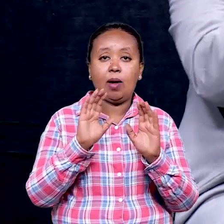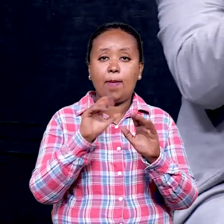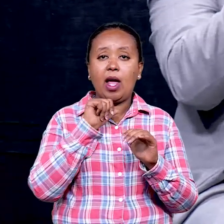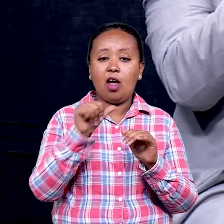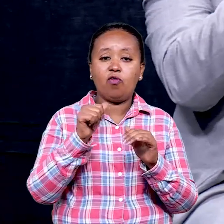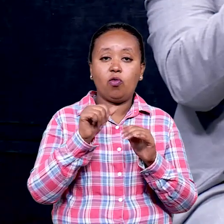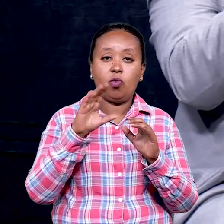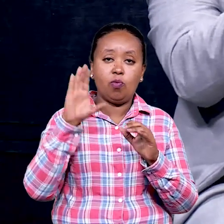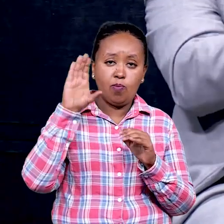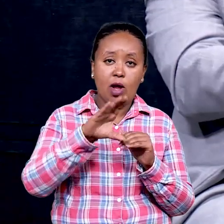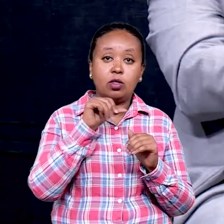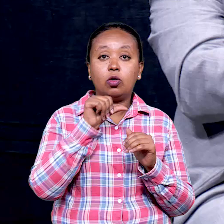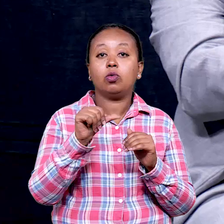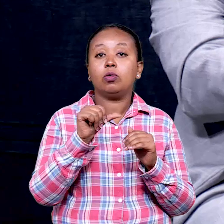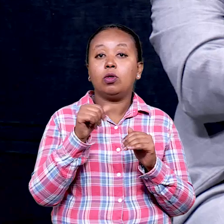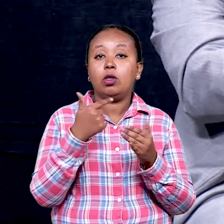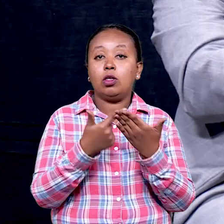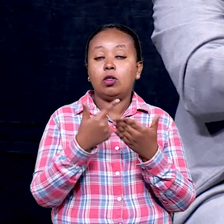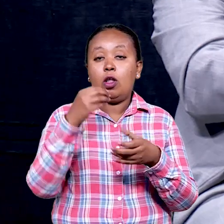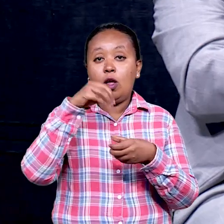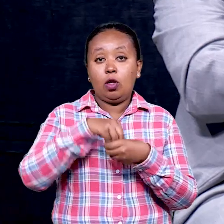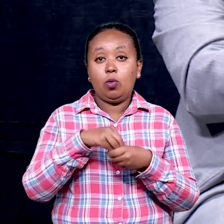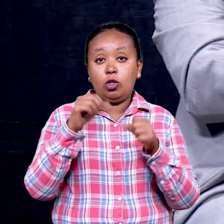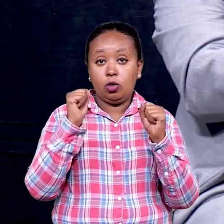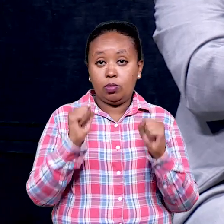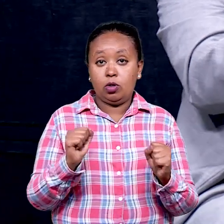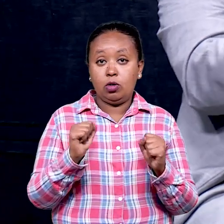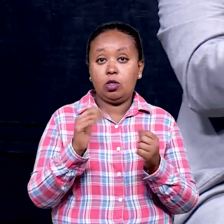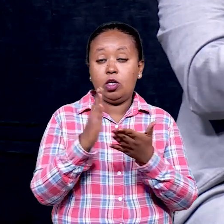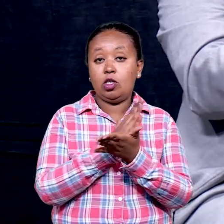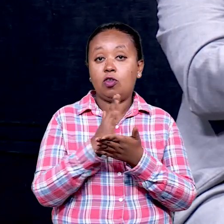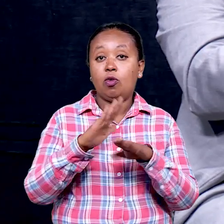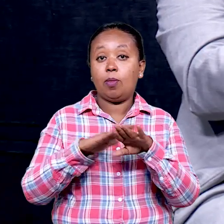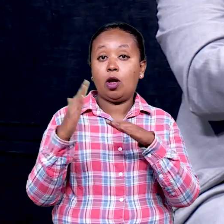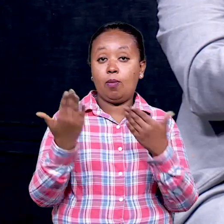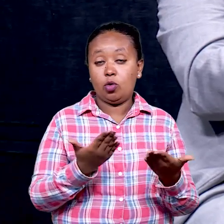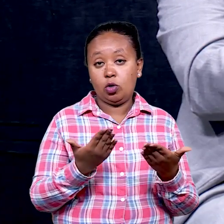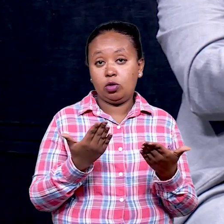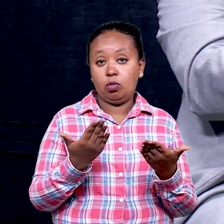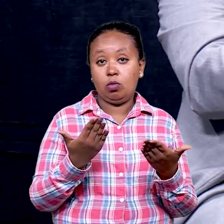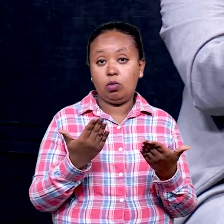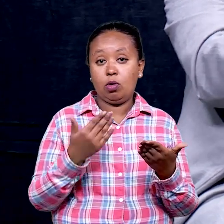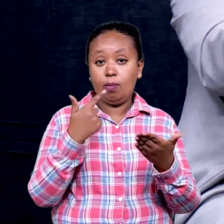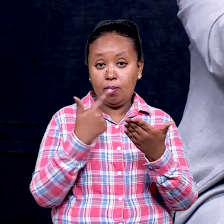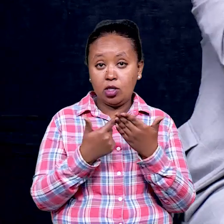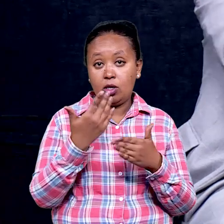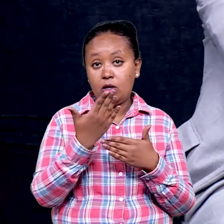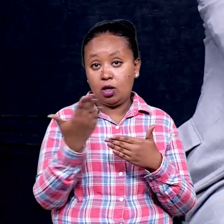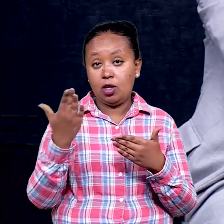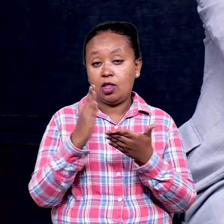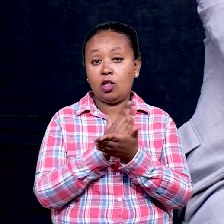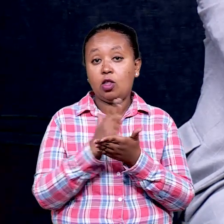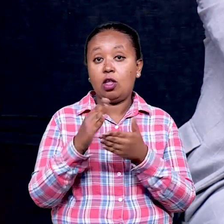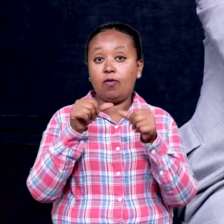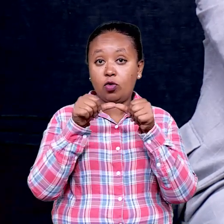ገለልተኛነቱን ጥያቄ ውስጥ በማያስገቡበት አኳኋን ነው የሚፈቅዱላቸው የሚያስገቡላቸው እንዲሳተፉ የሚጋብዟቸው። በዛ